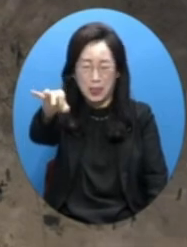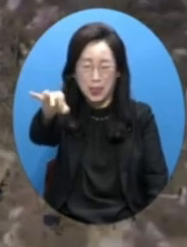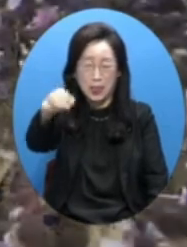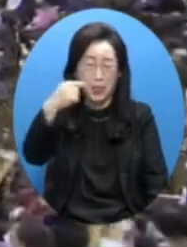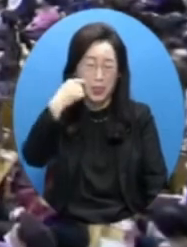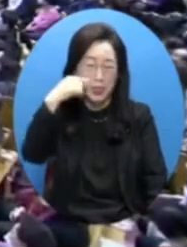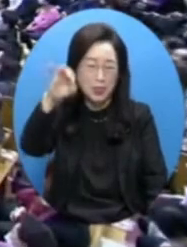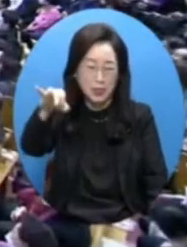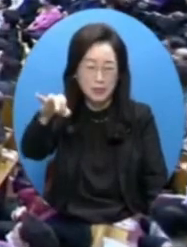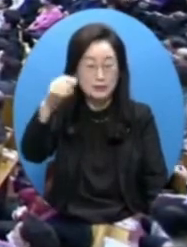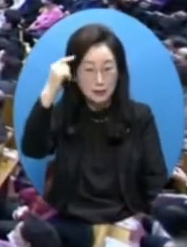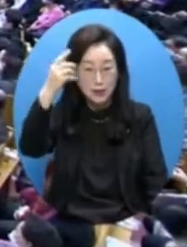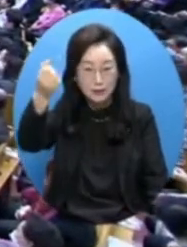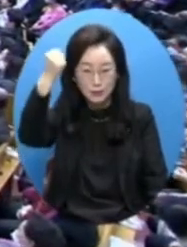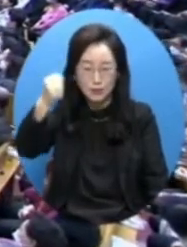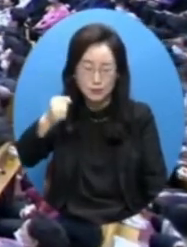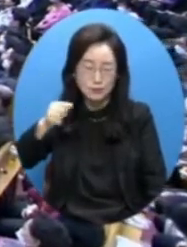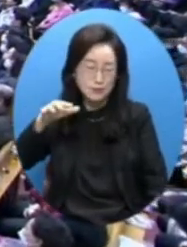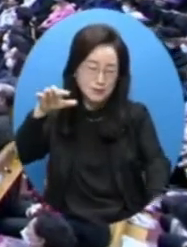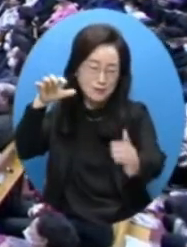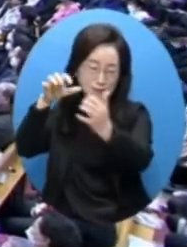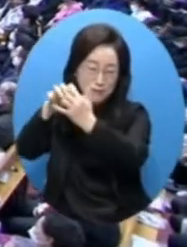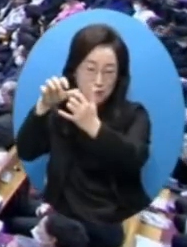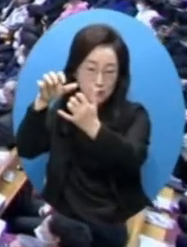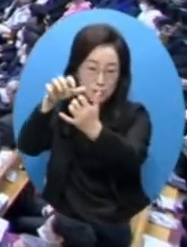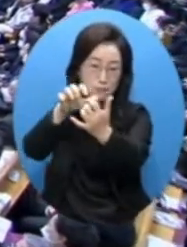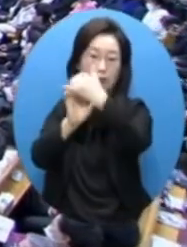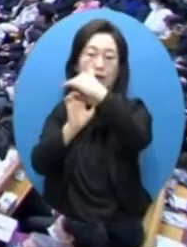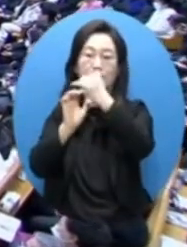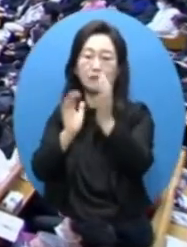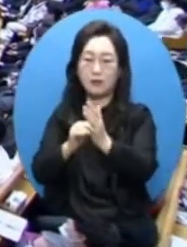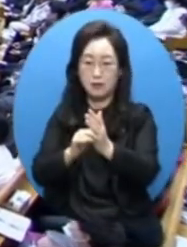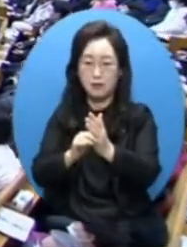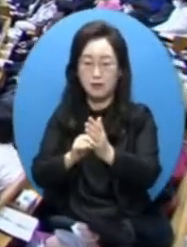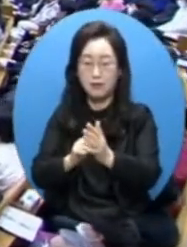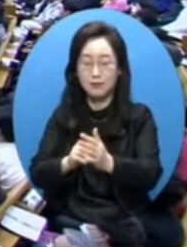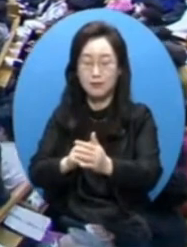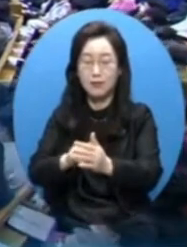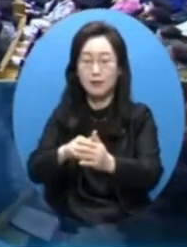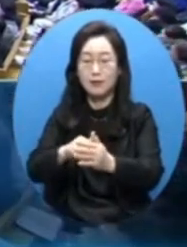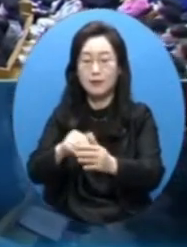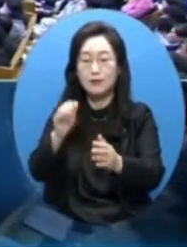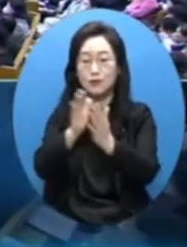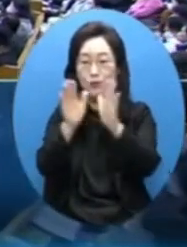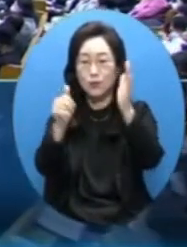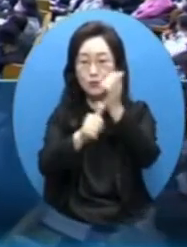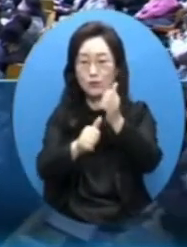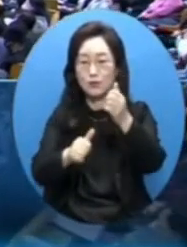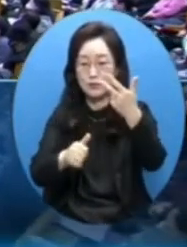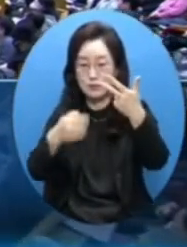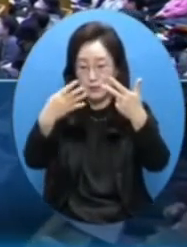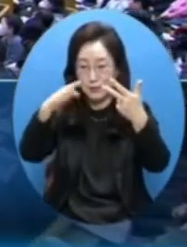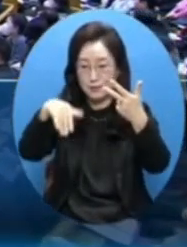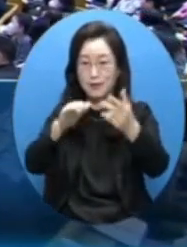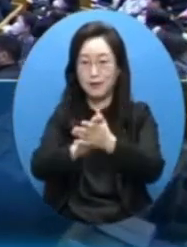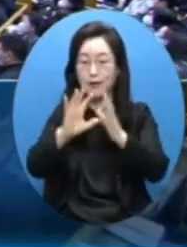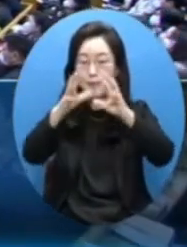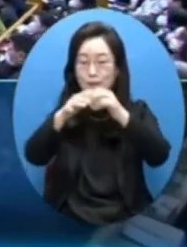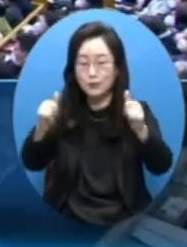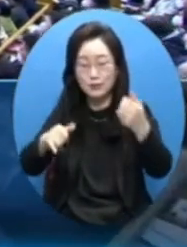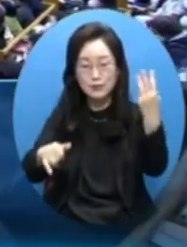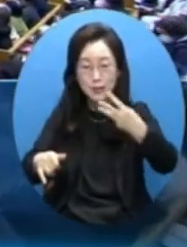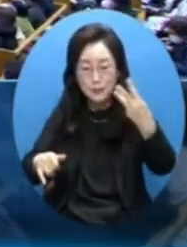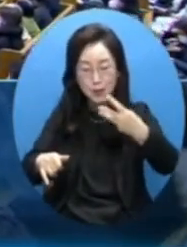우습게 보고 공격했다 그만 참패를 당했습니다 여호수아서 7장 4절 5절은 설명합니다 백성 중